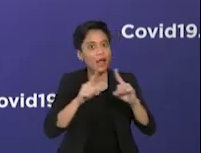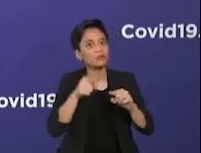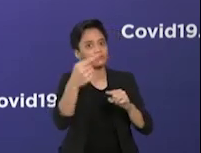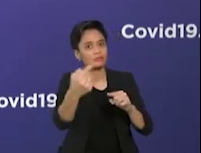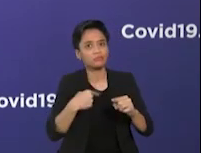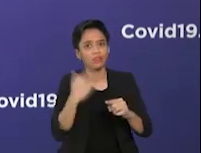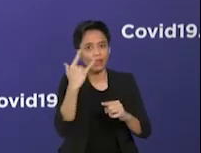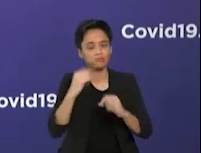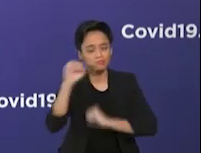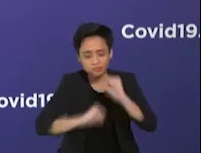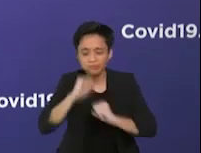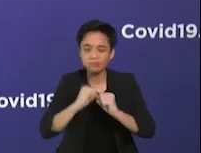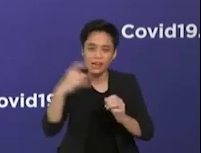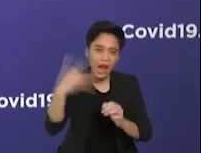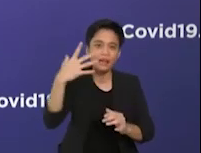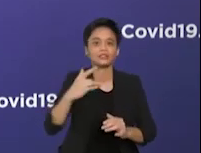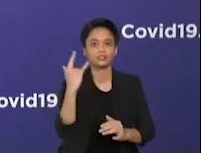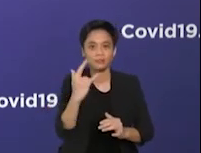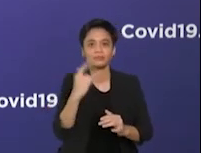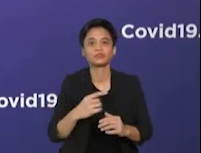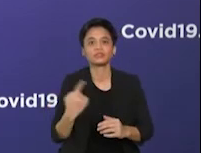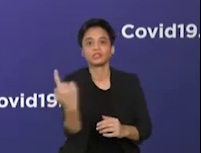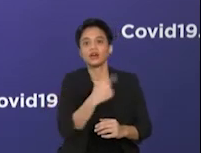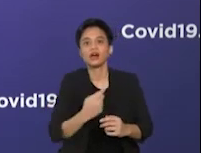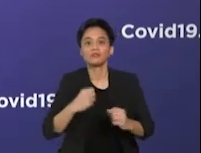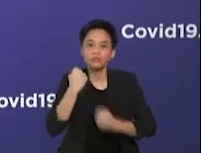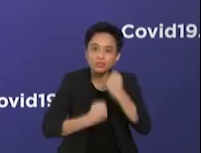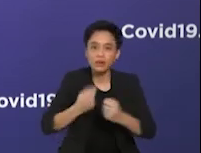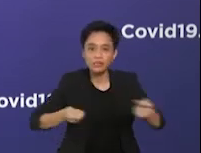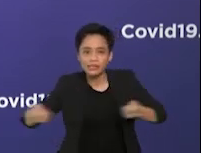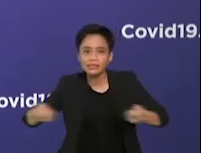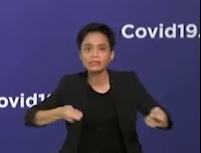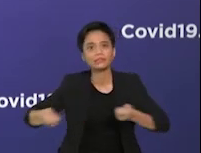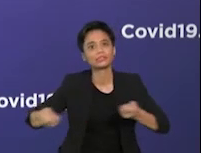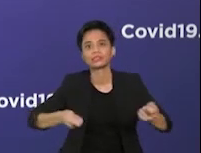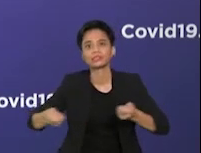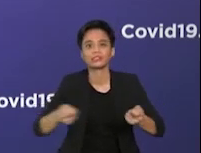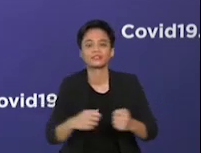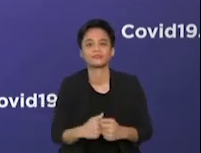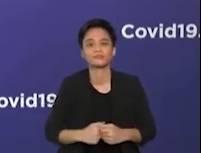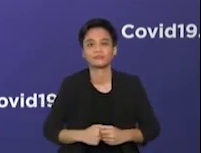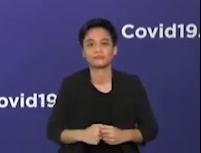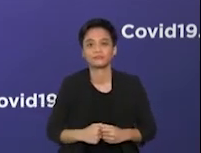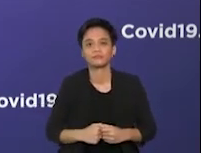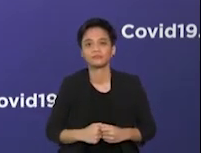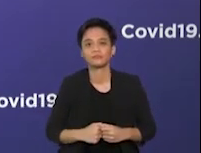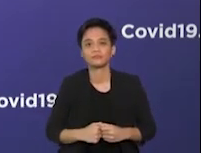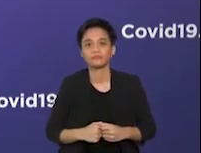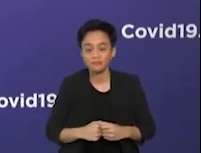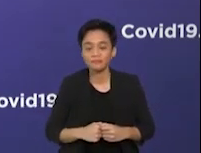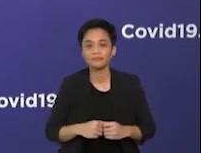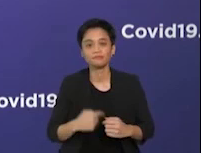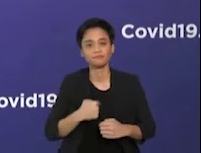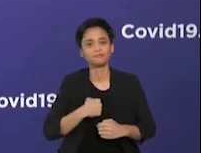lagi kita berusaha mengendalikan pertambahan ini semaksimal mungkin Oleh karena itu kami berharap